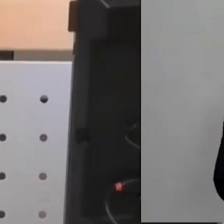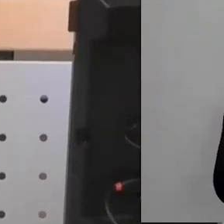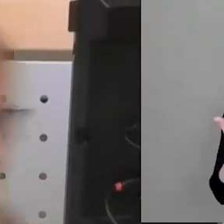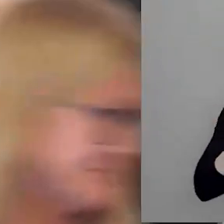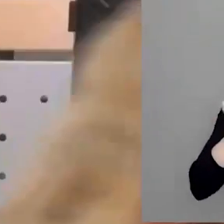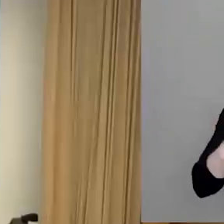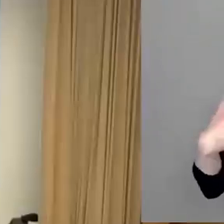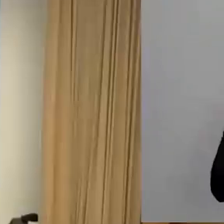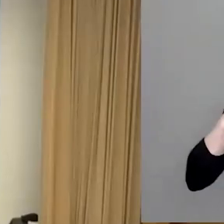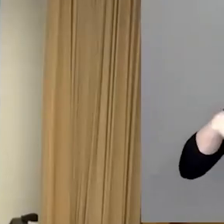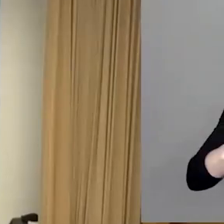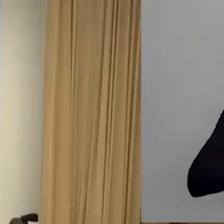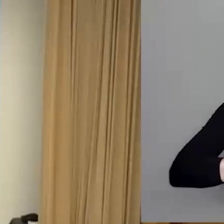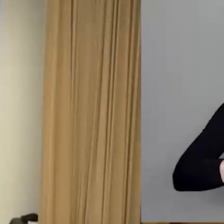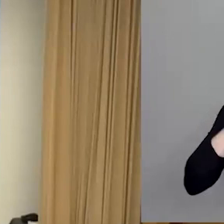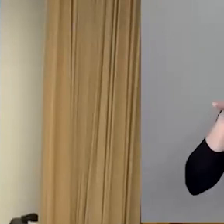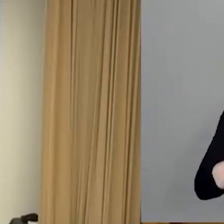Danke.